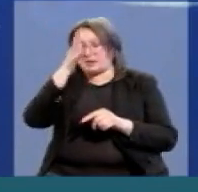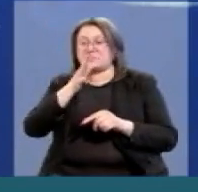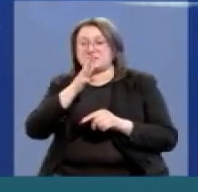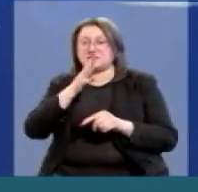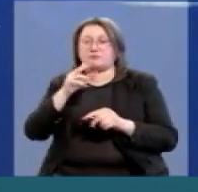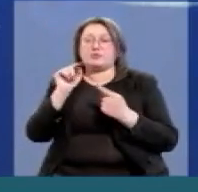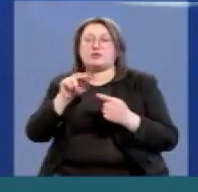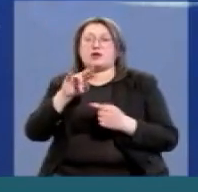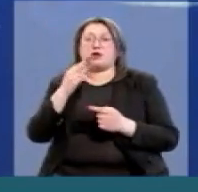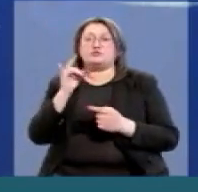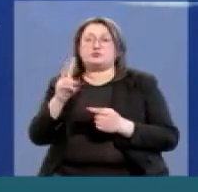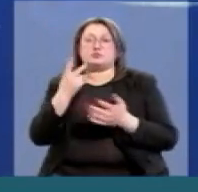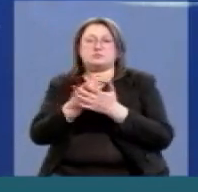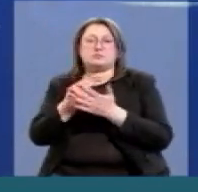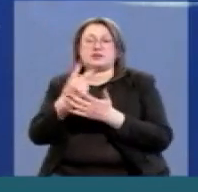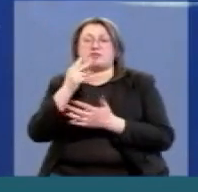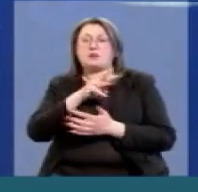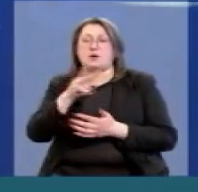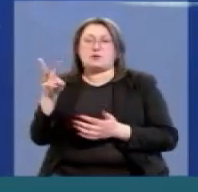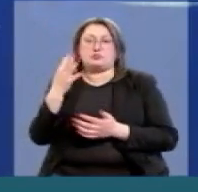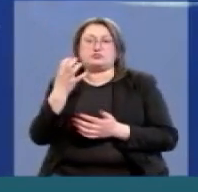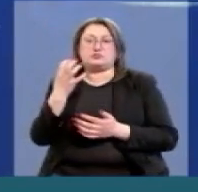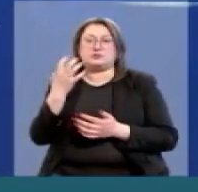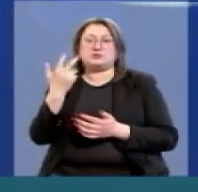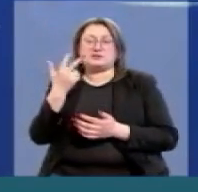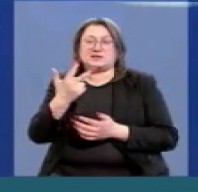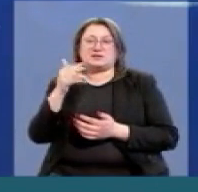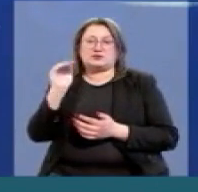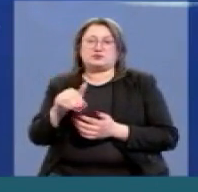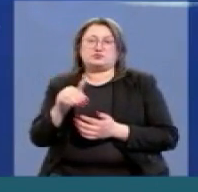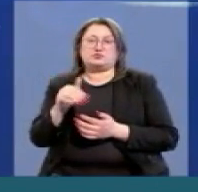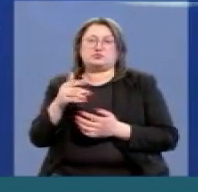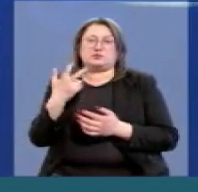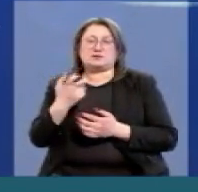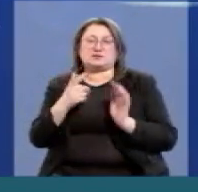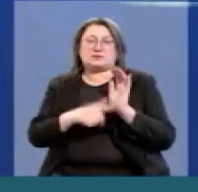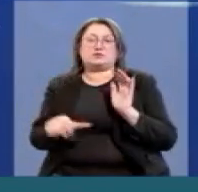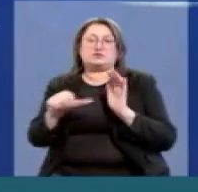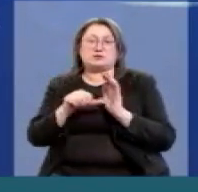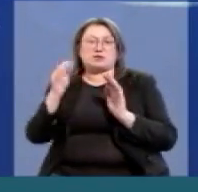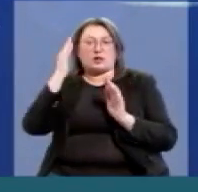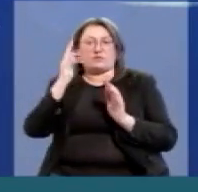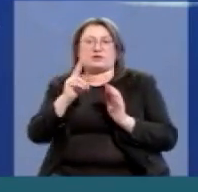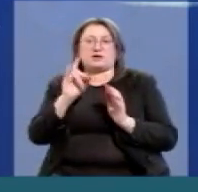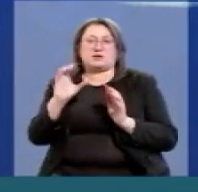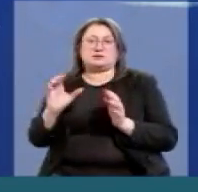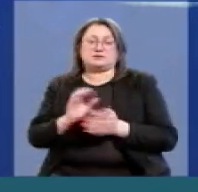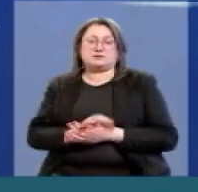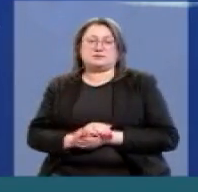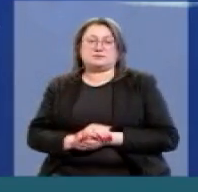2,403,376 мал басына салынған болатын. Облыста ірі қара малдың бруцеллезі бойынша қолайсыз нүктелерде азайып келеді.